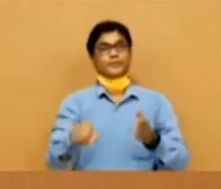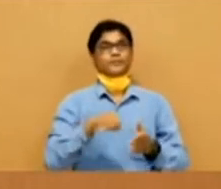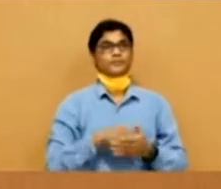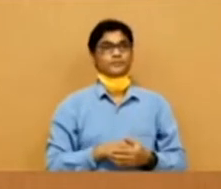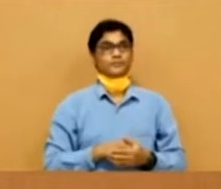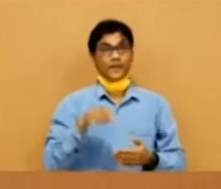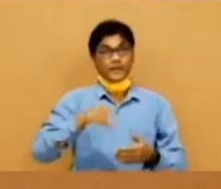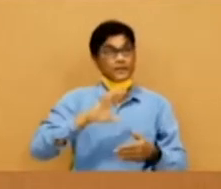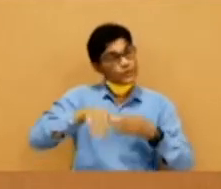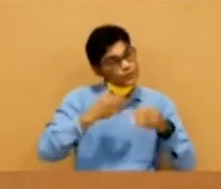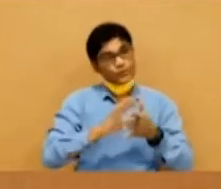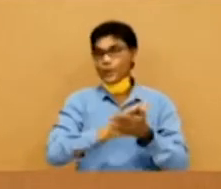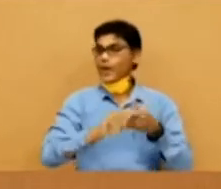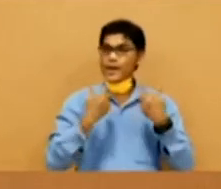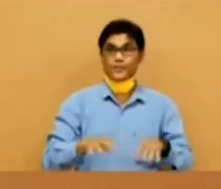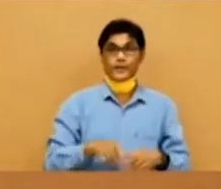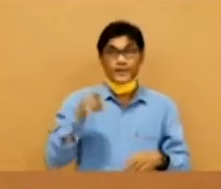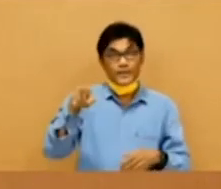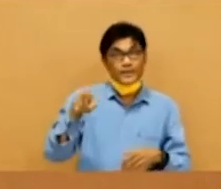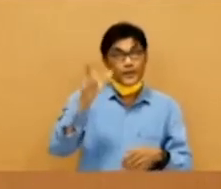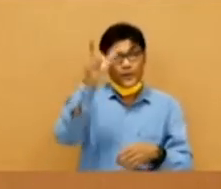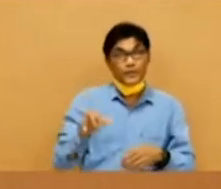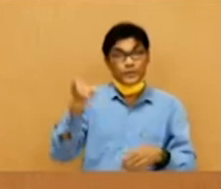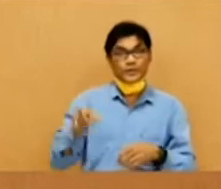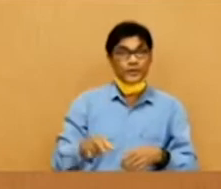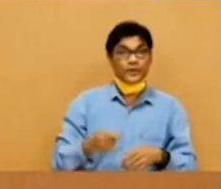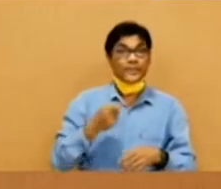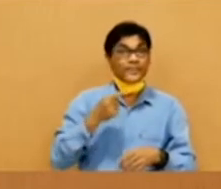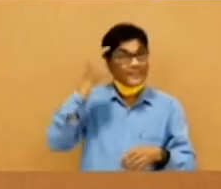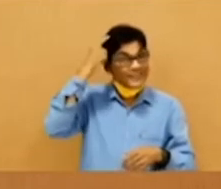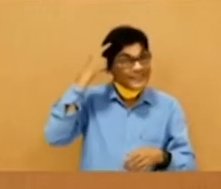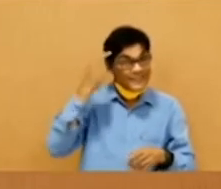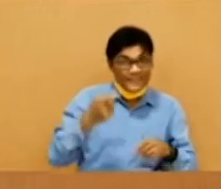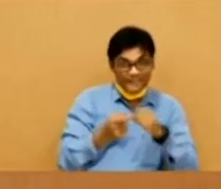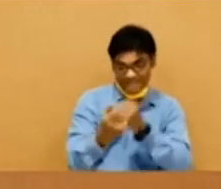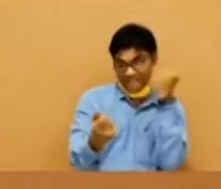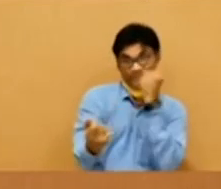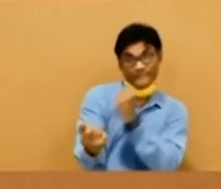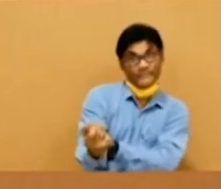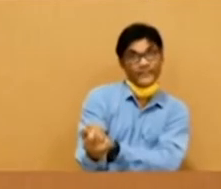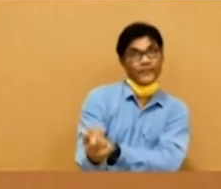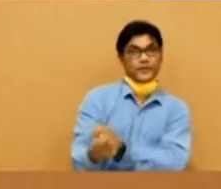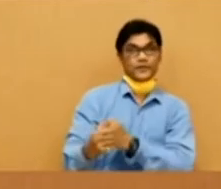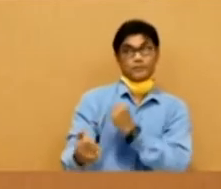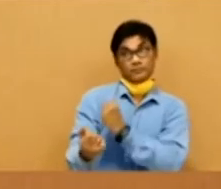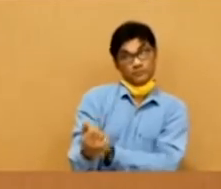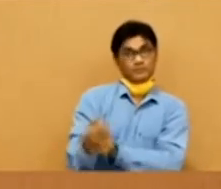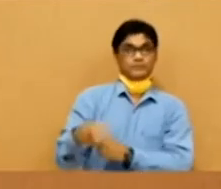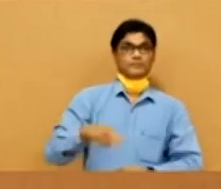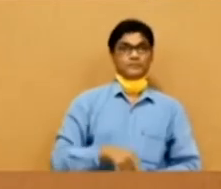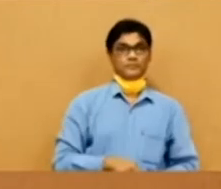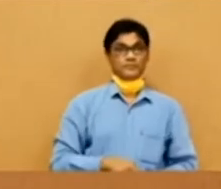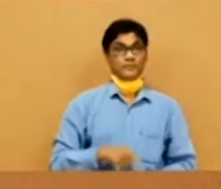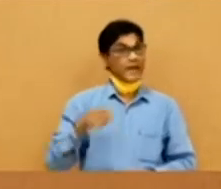ଏବଂ ଏସବୁ ସରିଲା ପରେ ସେ ଯେଉଁ ଲୋକମାନଙ୍କୁ ମଧ୍ୟ ଇନ୍ଡେଲିବଲ୍ ଲିଙ୍କରେ ଷ୍ଟାମ୍ପିଂ କରାଯିବ ବର୍ଡ଼ର ଚେକ୍ପୋଷ୍ଟରେ।